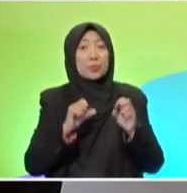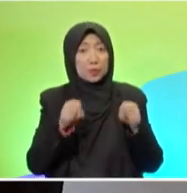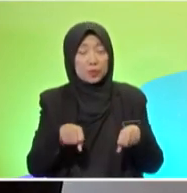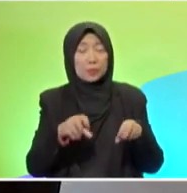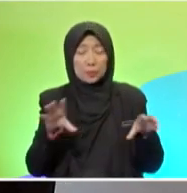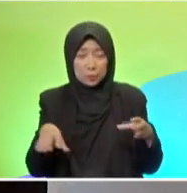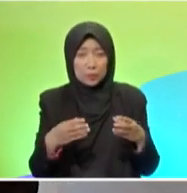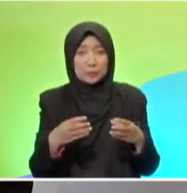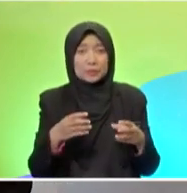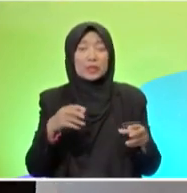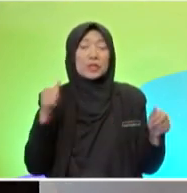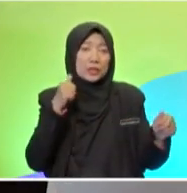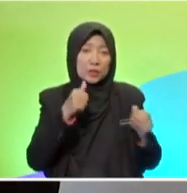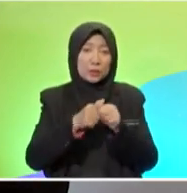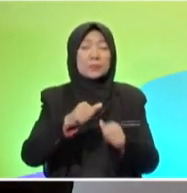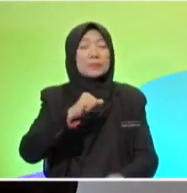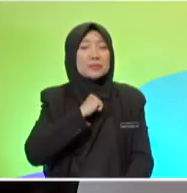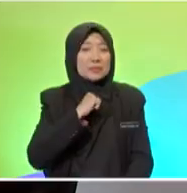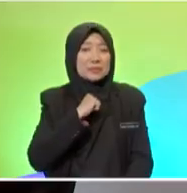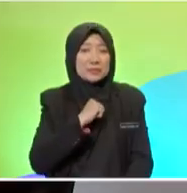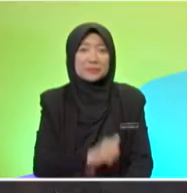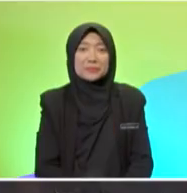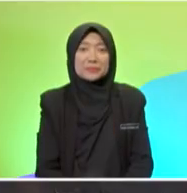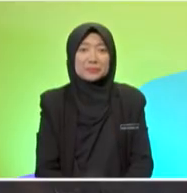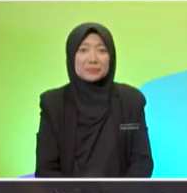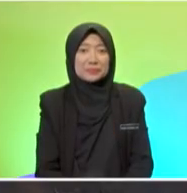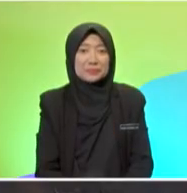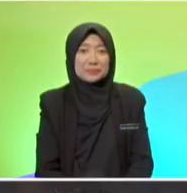hasilkan ikut kreativity Manager merah